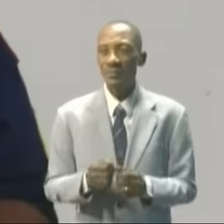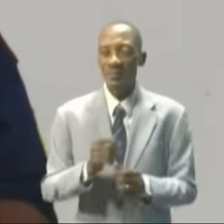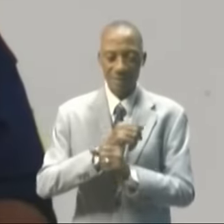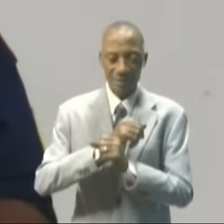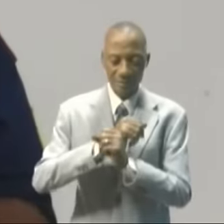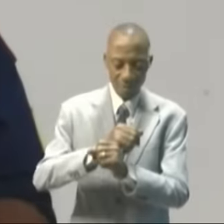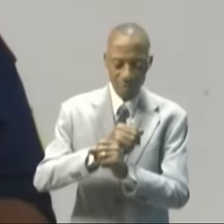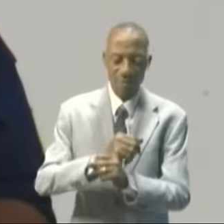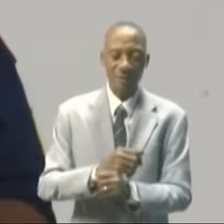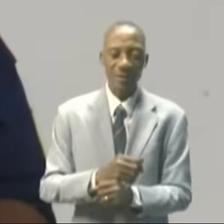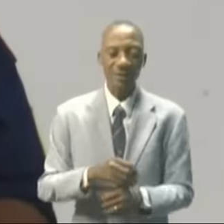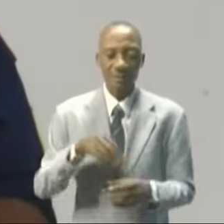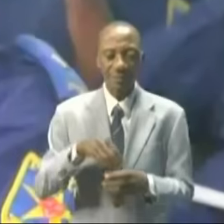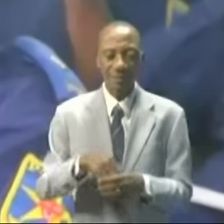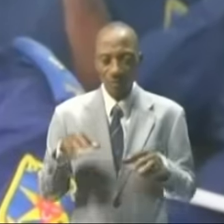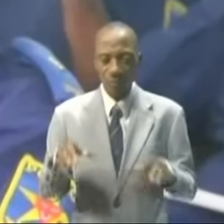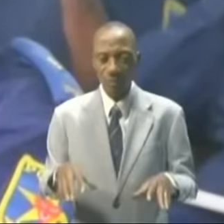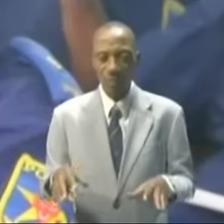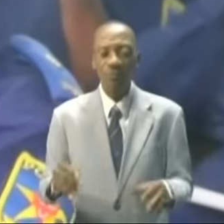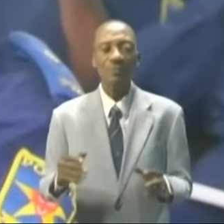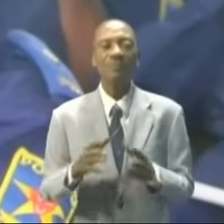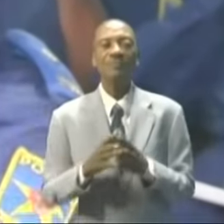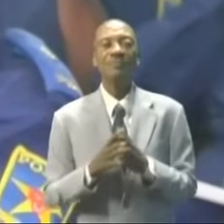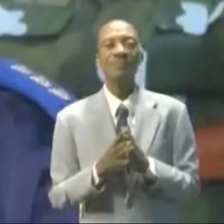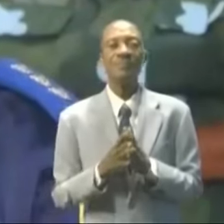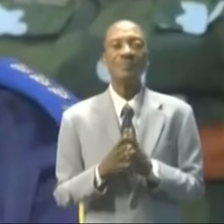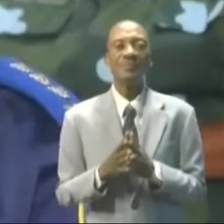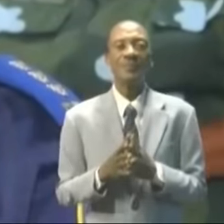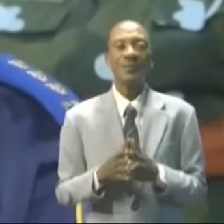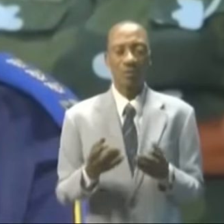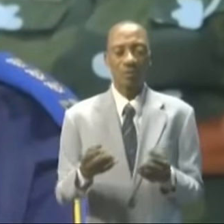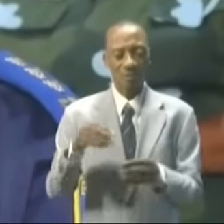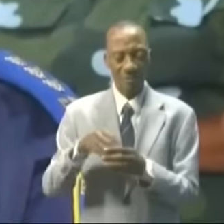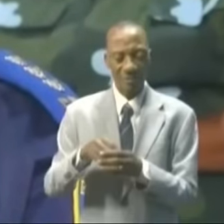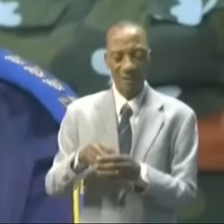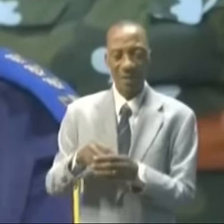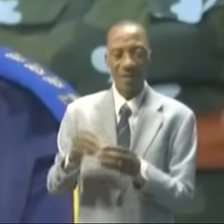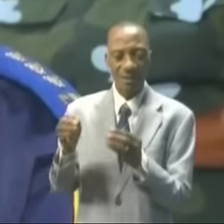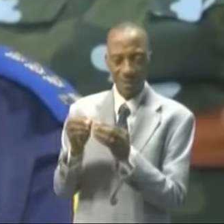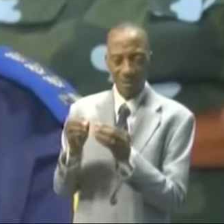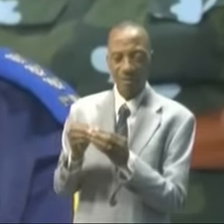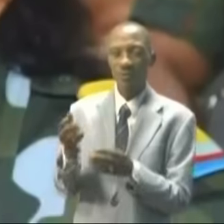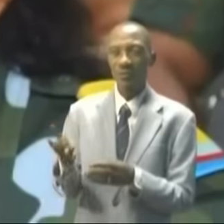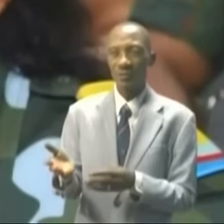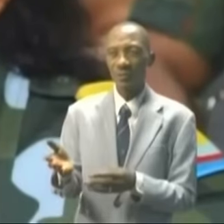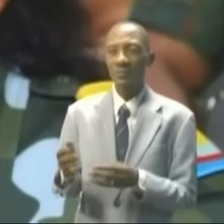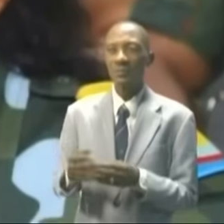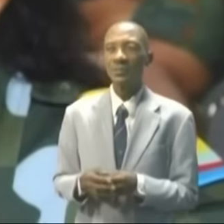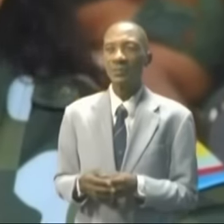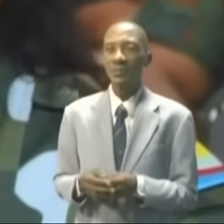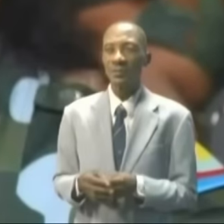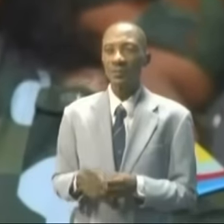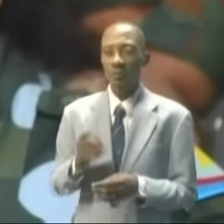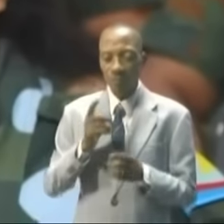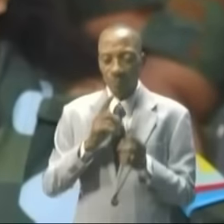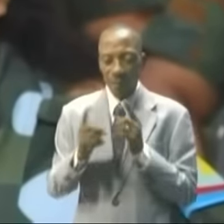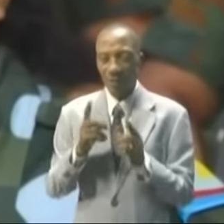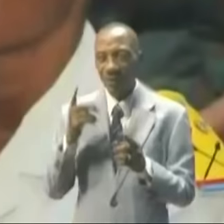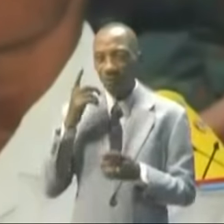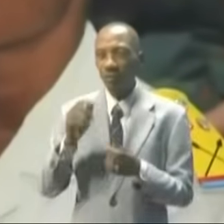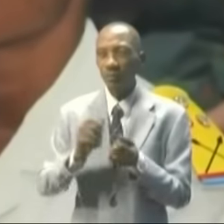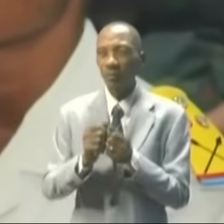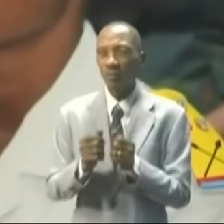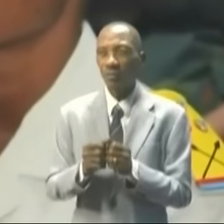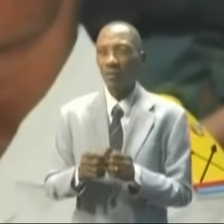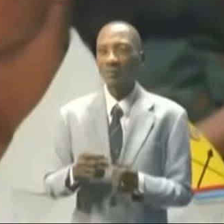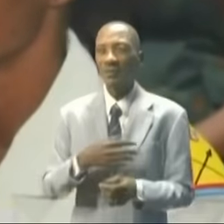focal genre de la MONUSCO salue la tenue de cet atelier qui vise à former les femmes officiers des institutions